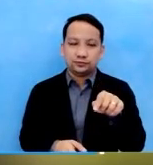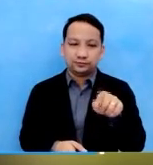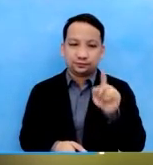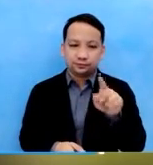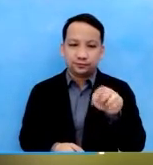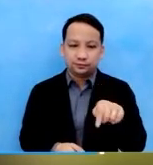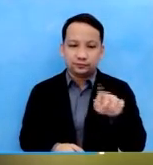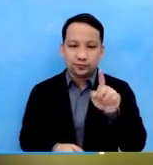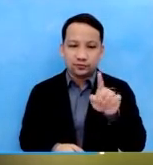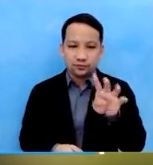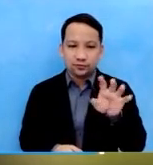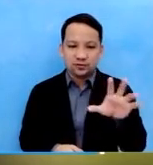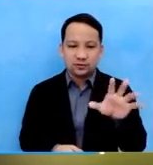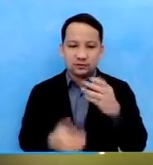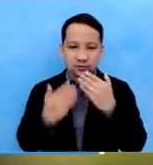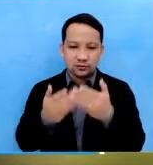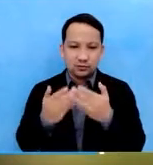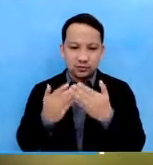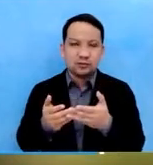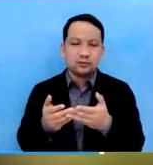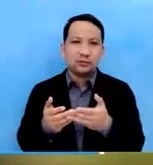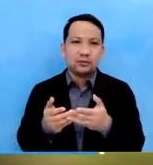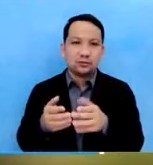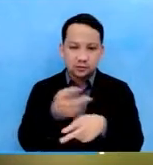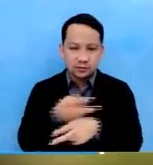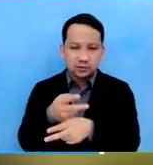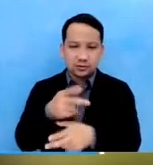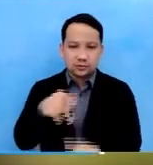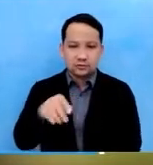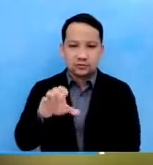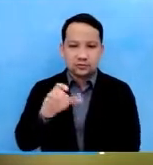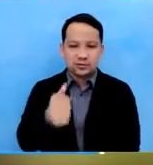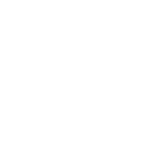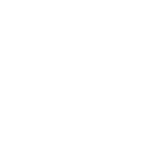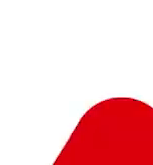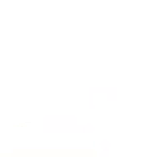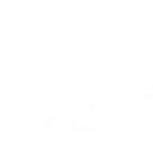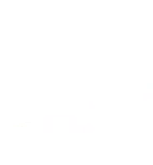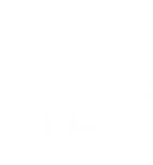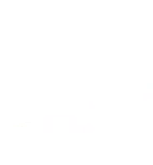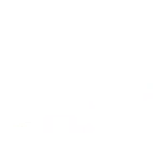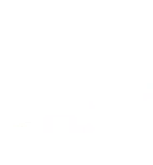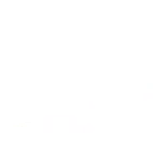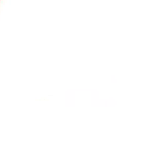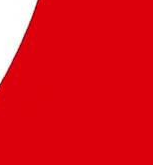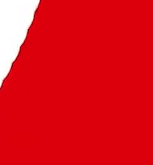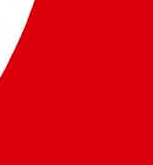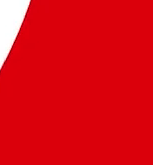Alright, maraming salamat po at mag-ingat po kayo, PCR Chairman Richard Gordon.